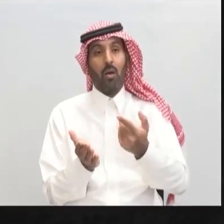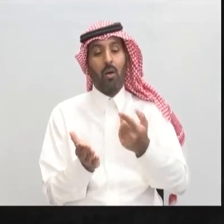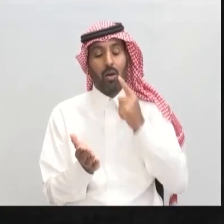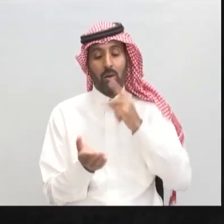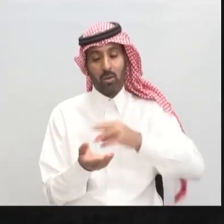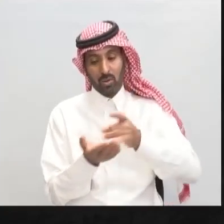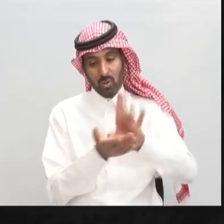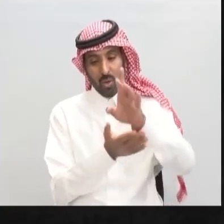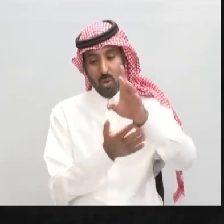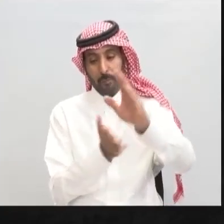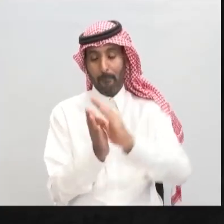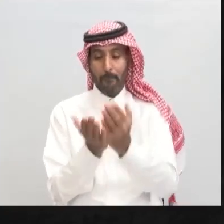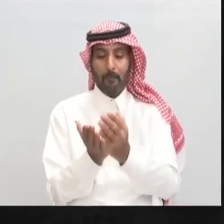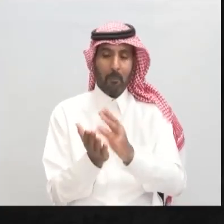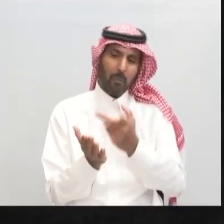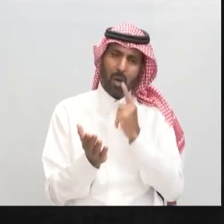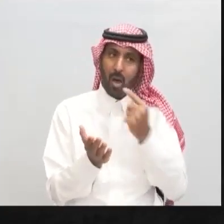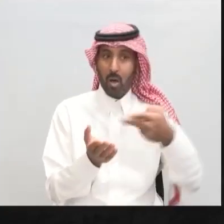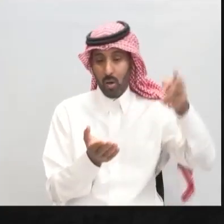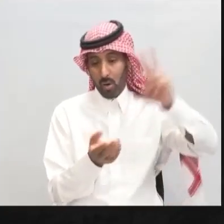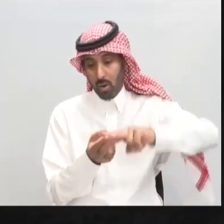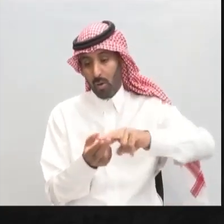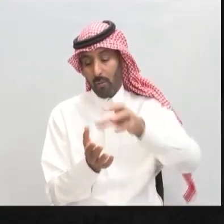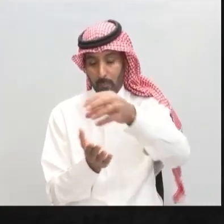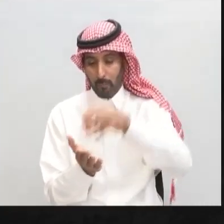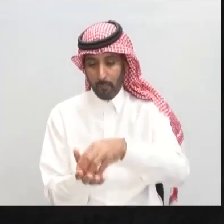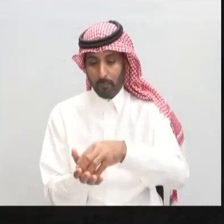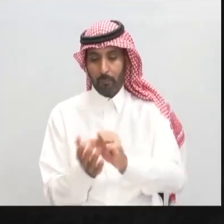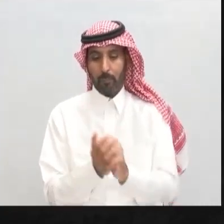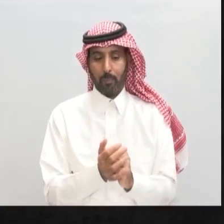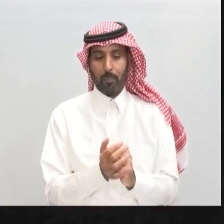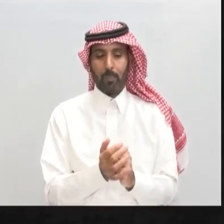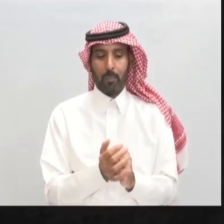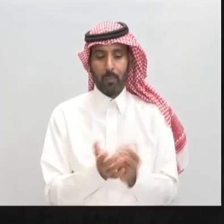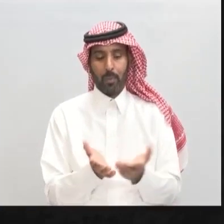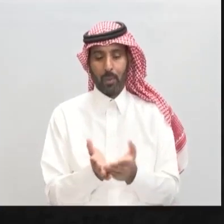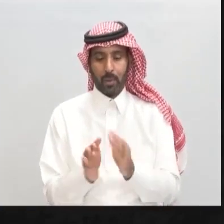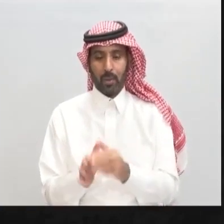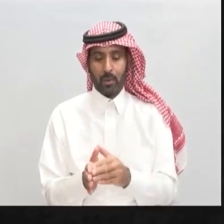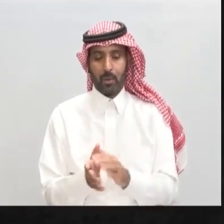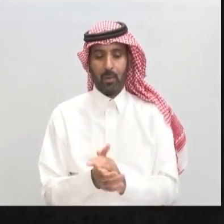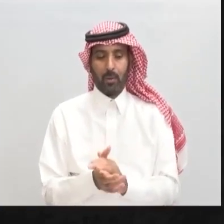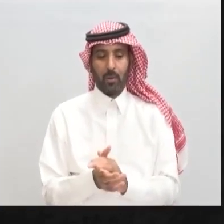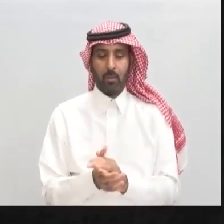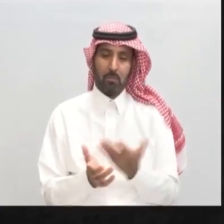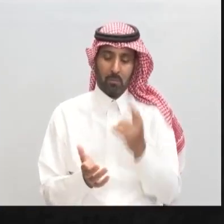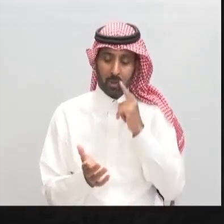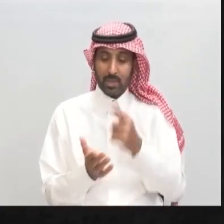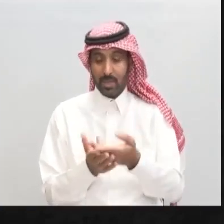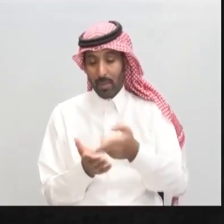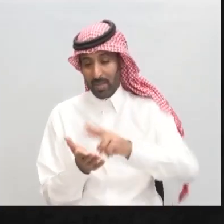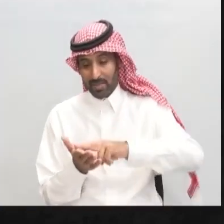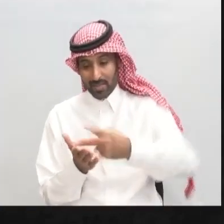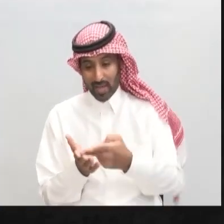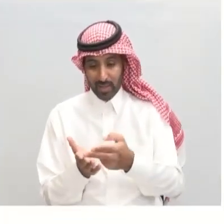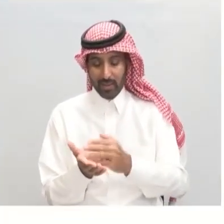تبعد من كتاب الله تعالى انها قد نسخت وتحل الايه الاخرى مكانها فلذلك لاحتمال النسخ